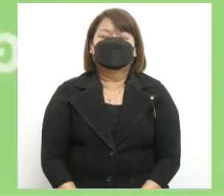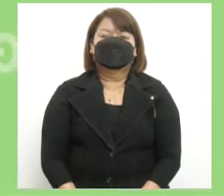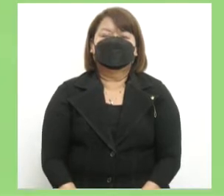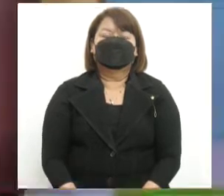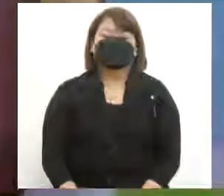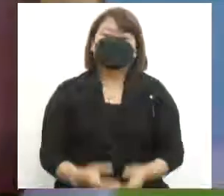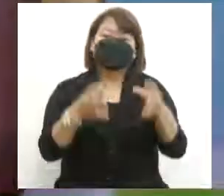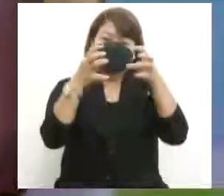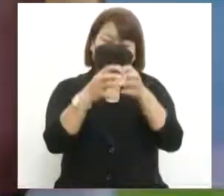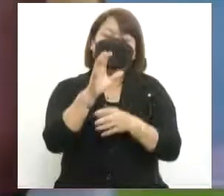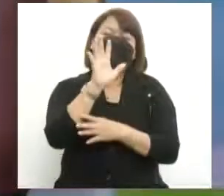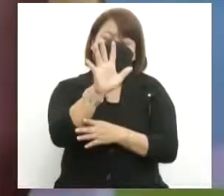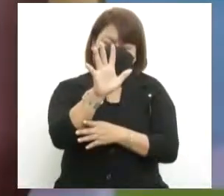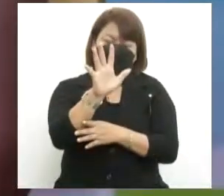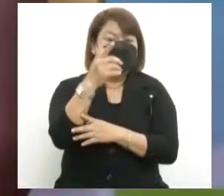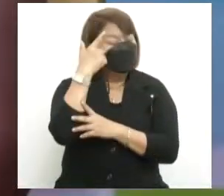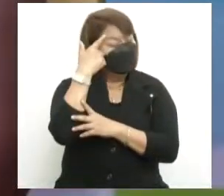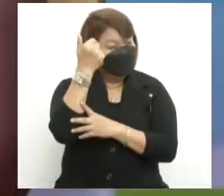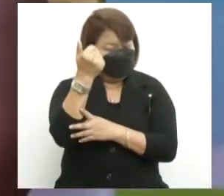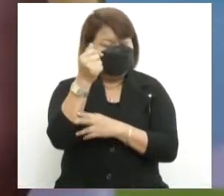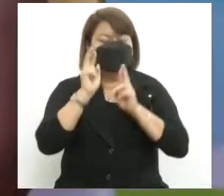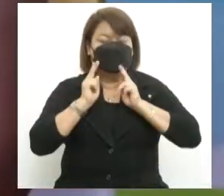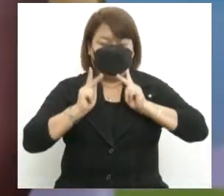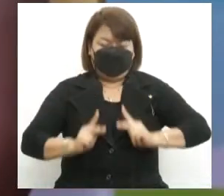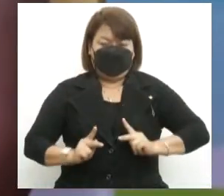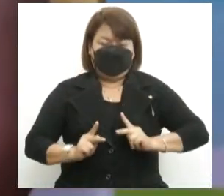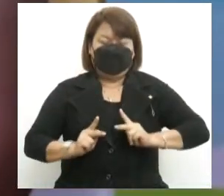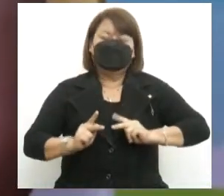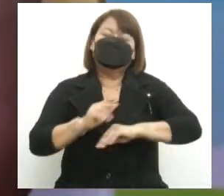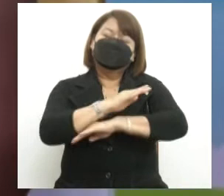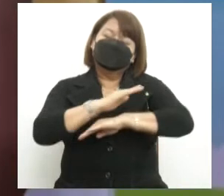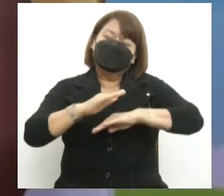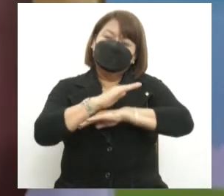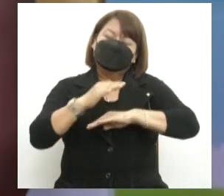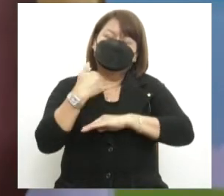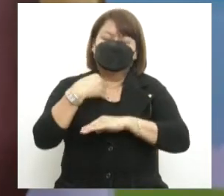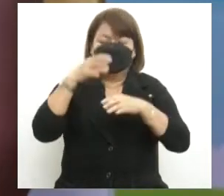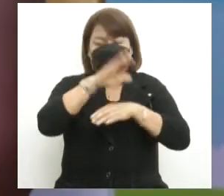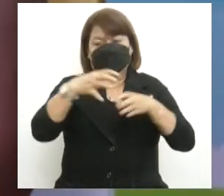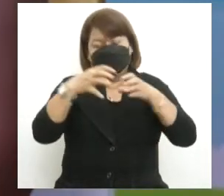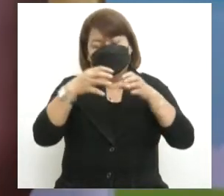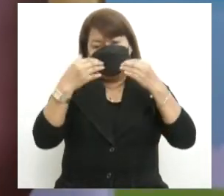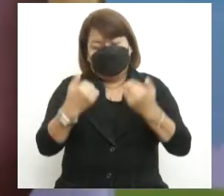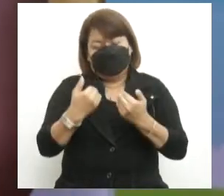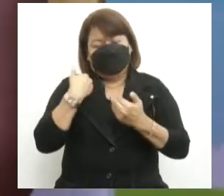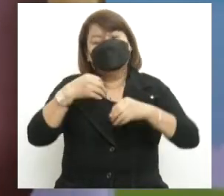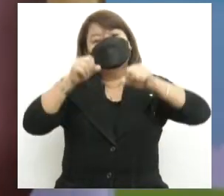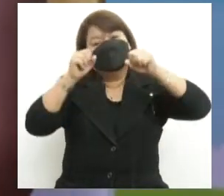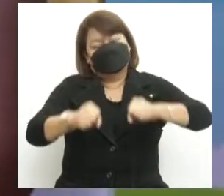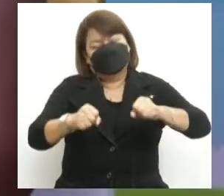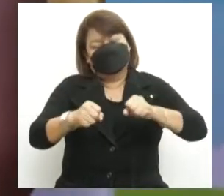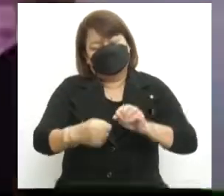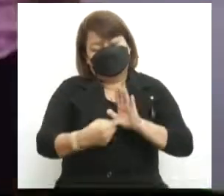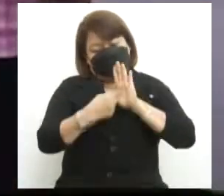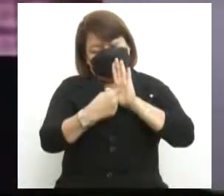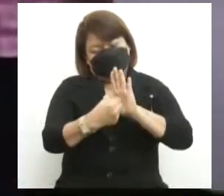กลุ่มที่5ปัญญาด้านร่างกายและการเคลื่อนไหวนักเรียนในกลุ่มนี้นะคะจะมีความสามารถในการแสดงบทบ